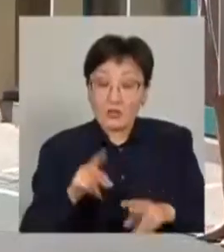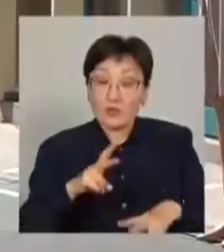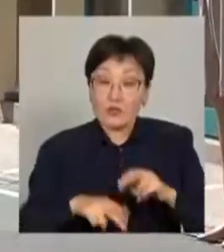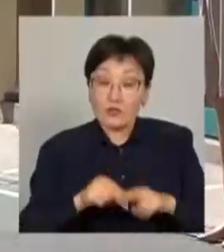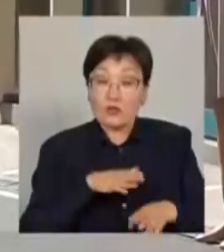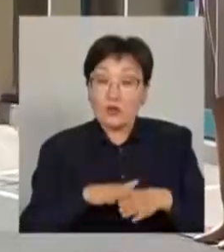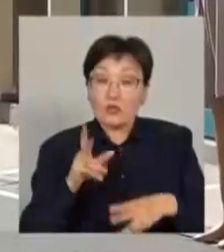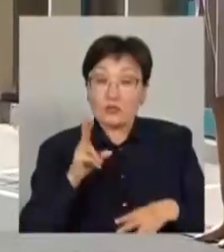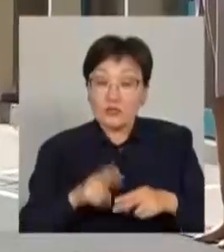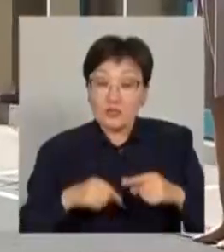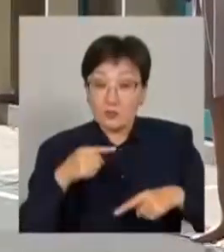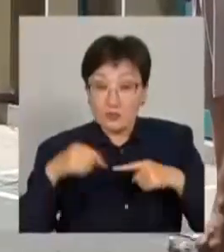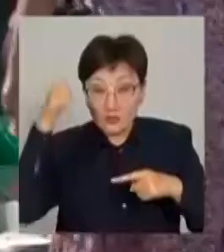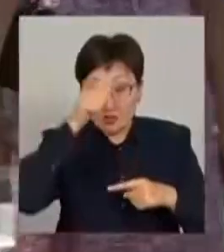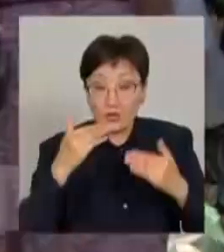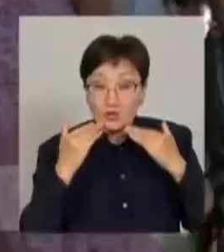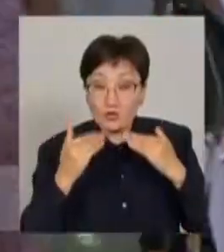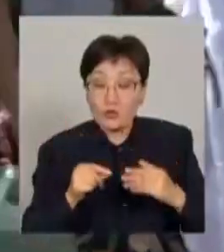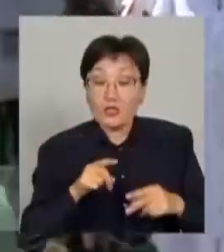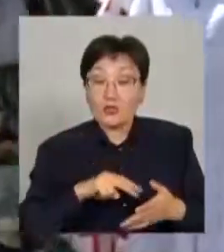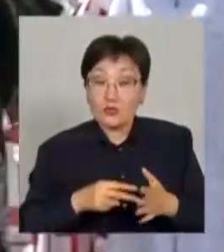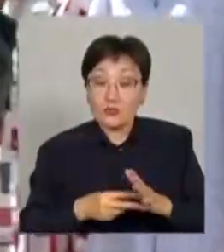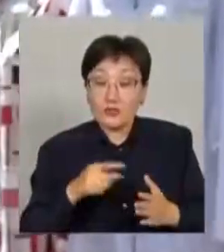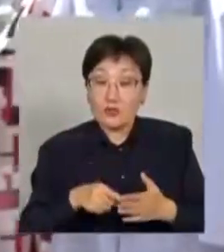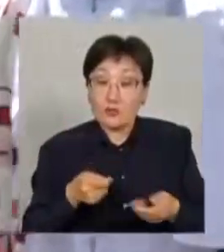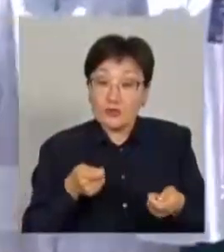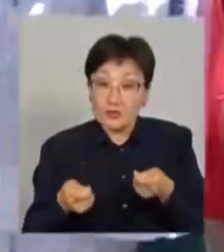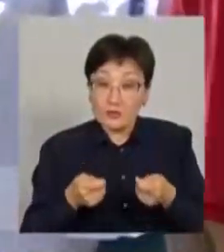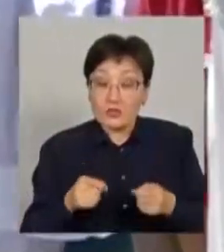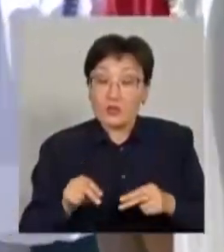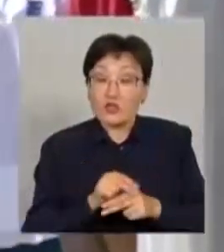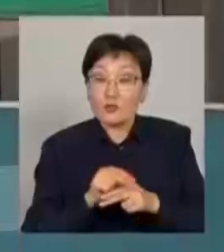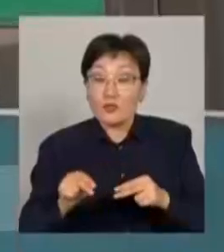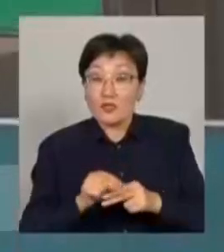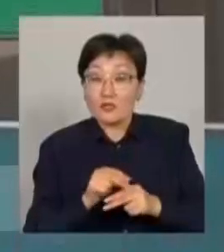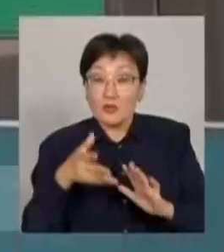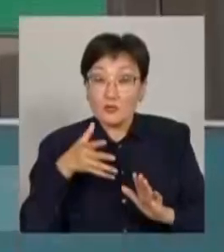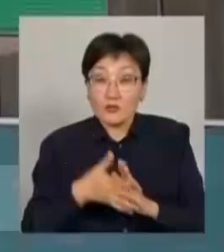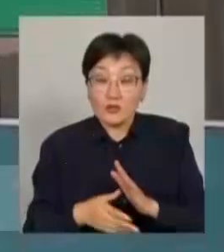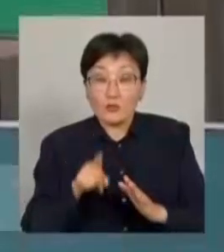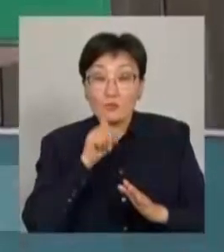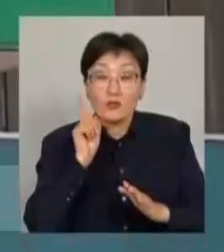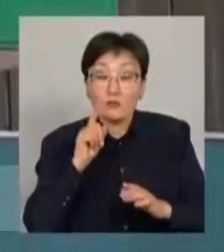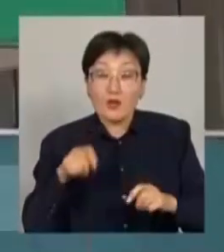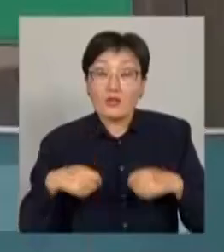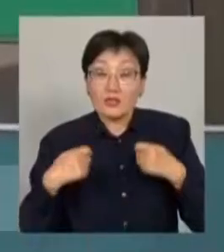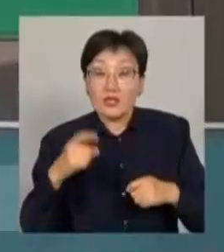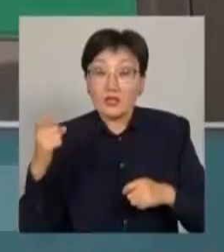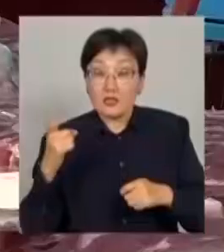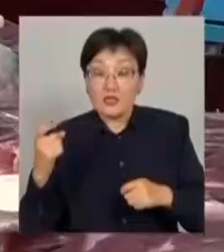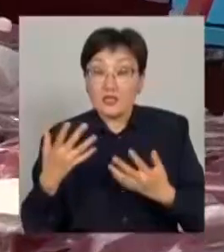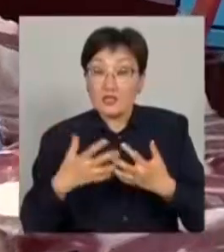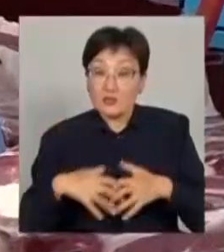Құрылысты толық аяқтау келесі жылдың соңына жоспарланған. Қала басшылығы реконструкция шығыны базар иесі есебінен төленетінін